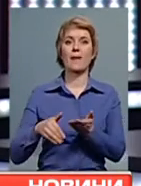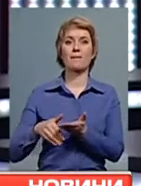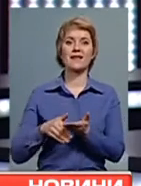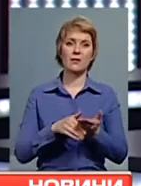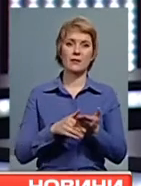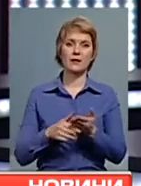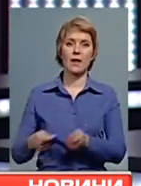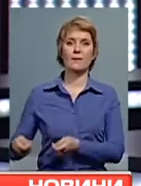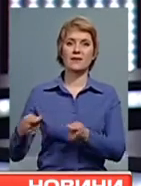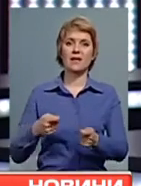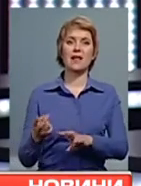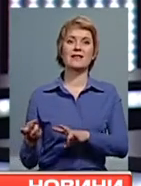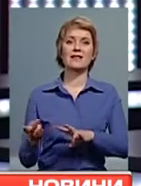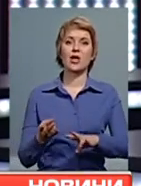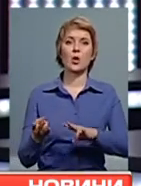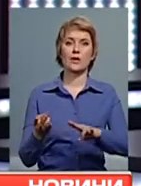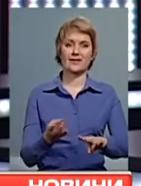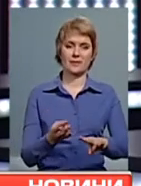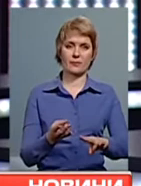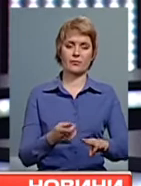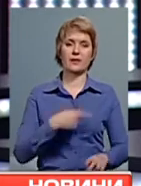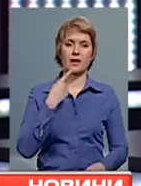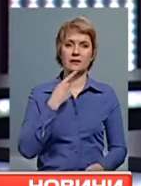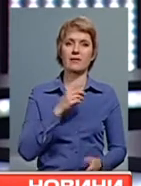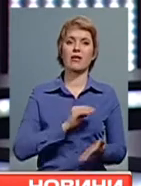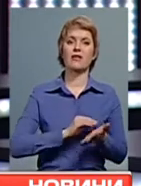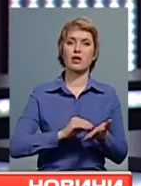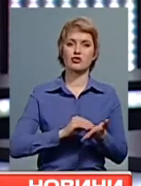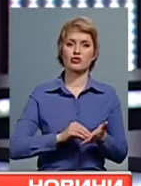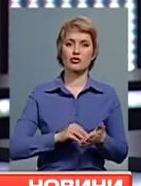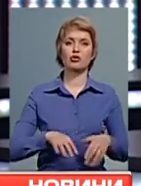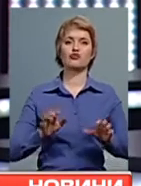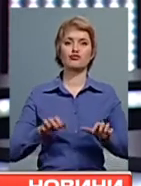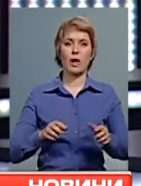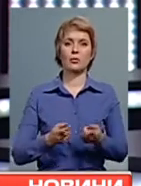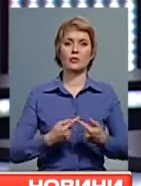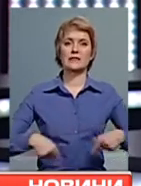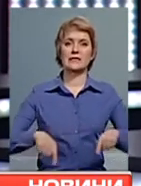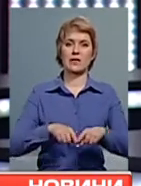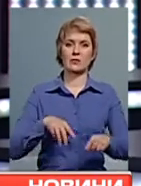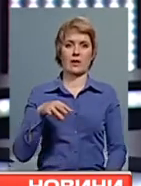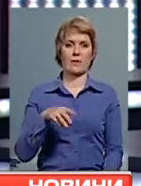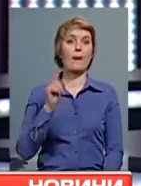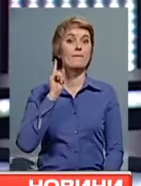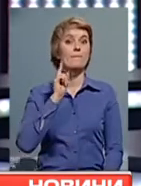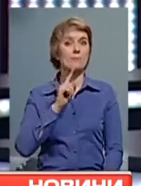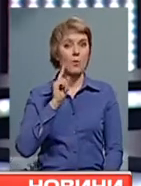б терористам, заявив речник штабу сектора М Дмитро Чалий. Новинам першого він розказав, поки що в районі